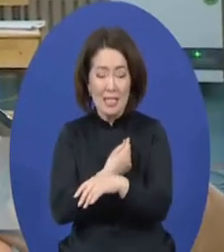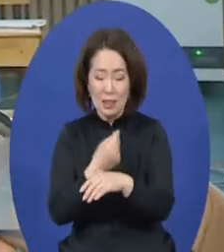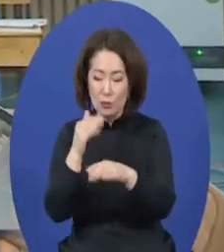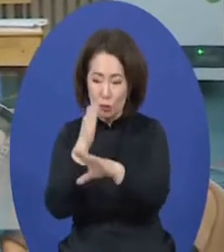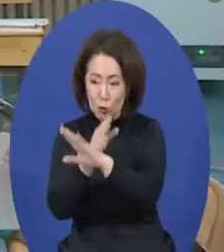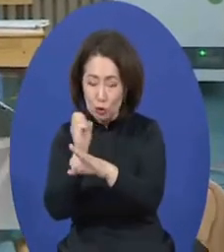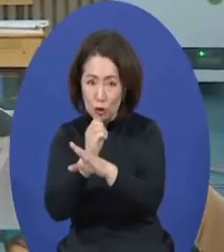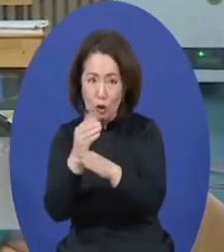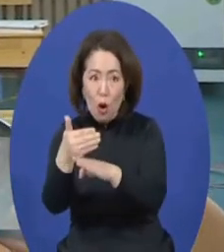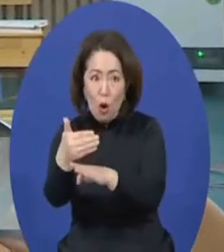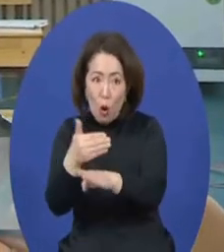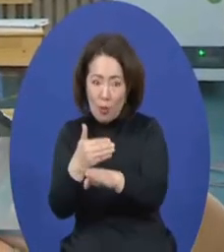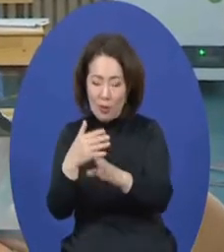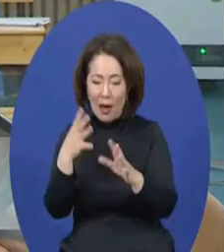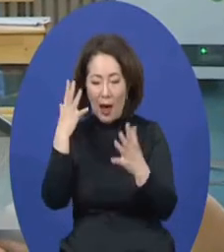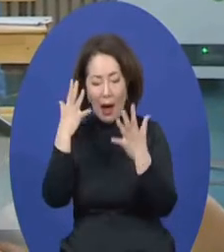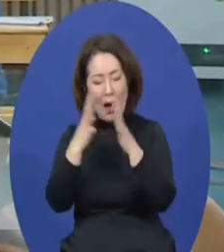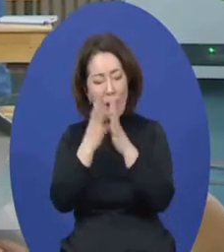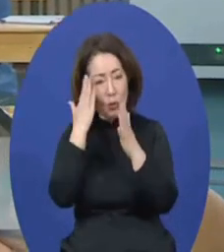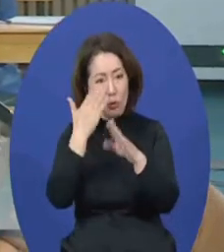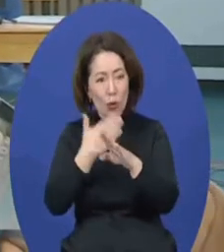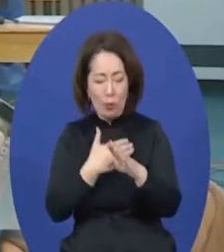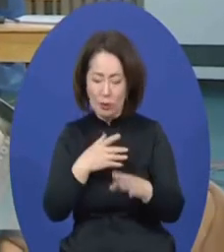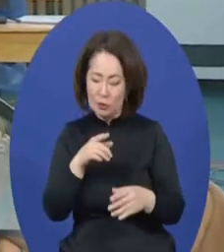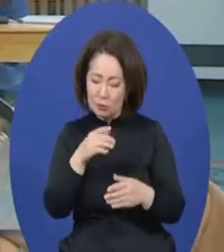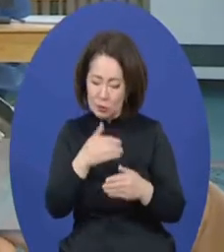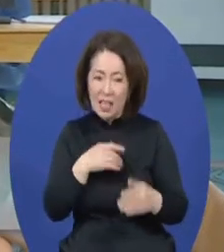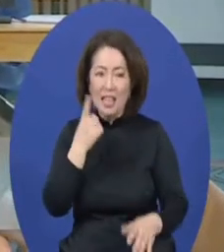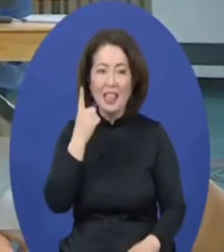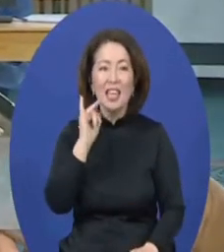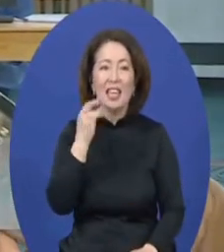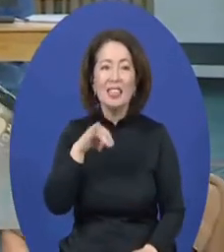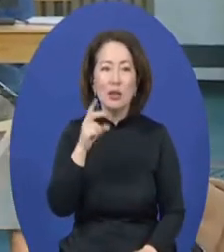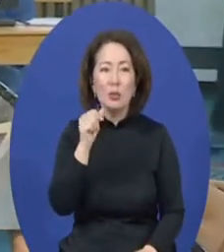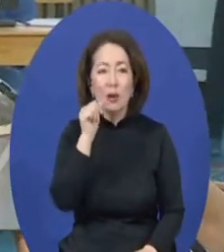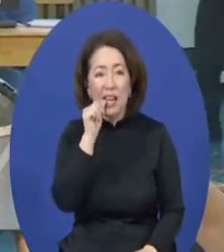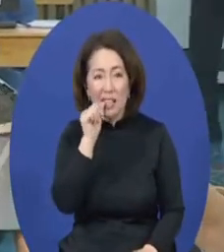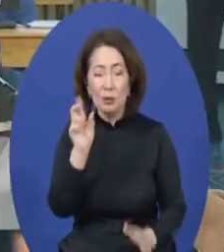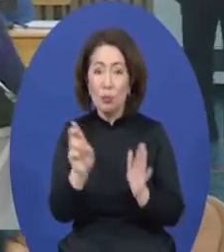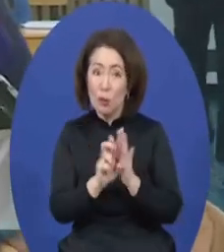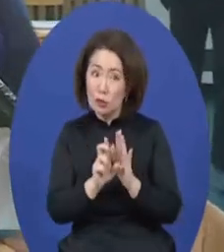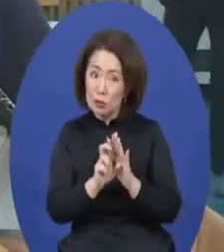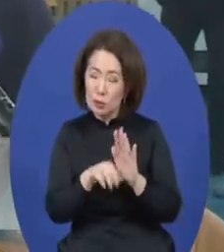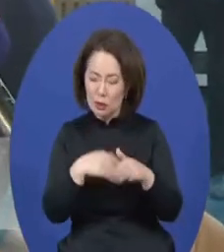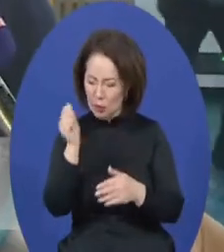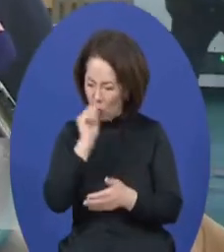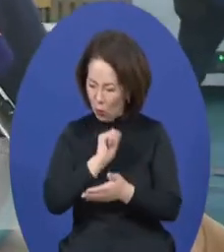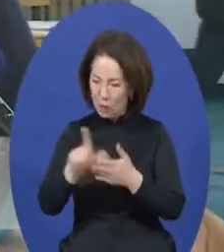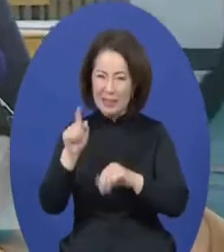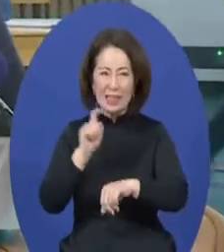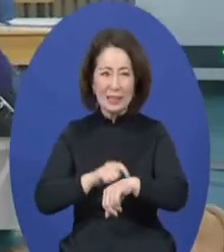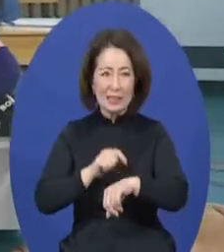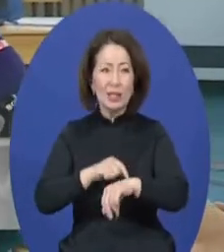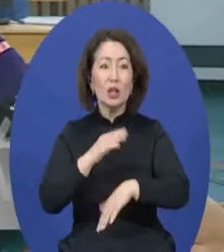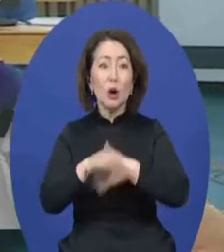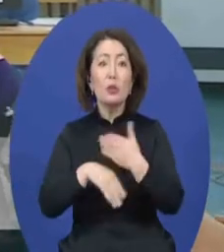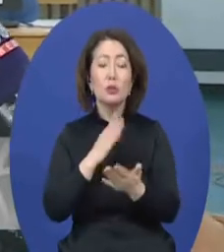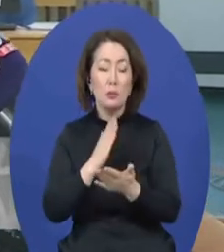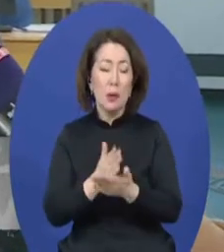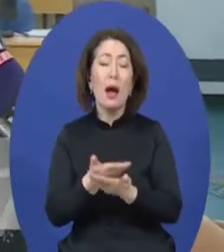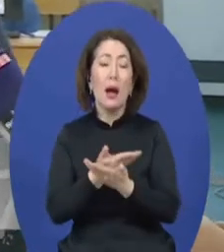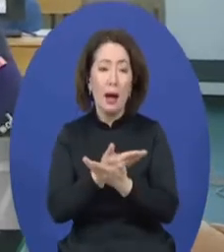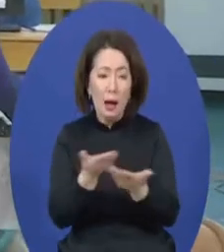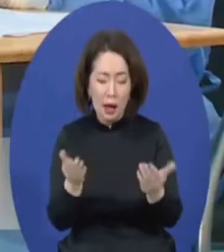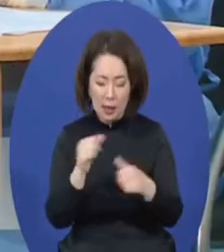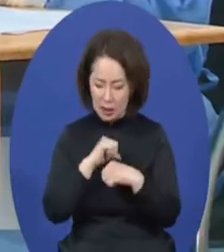найшлуулхад бид нэр тэнцэнээс одоо нэг их найдыг баг хэмхээр байх сүгшүүдтэй тий. Тэгэхээр ийм их үн цэнтэй цаг хугацаа явж байгаа учраас иргэн